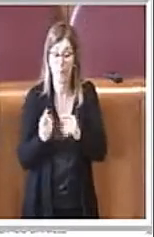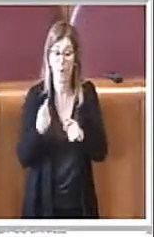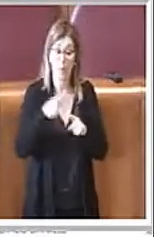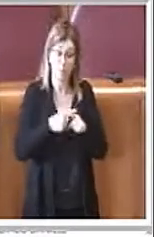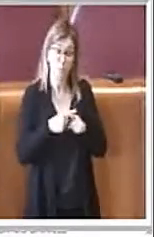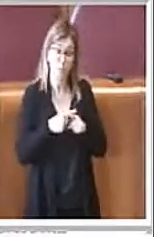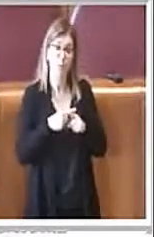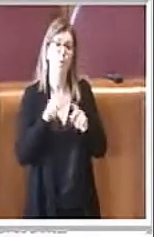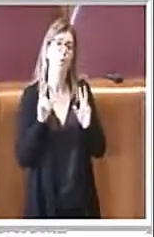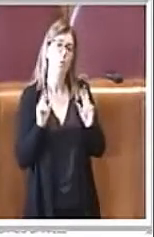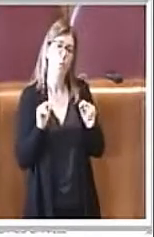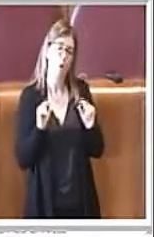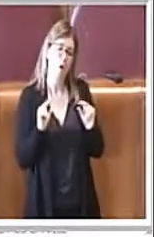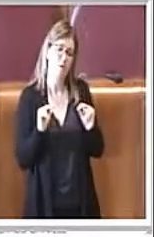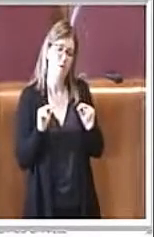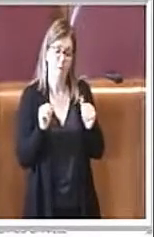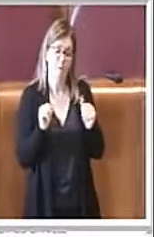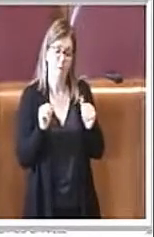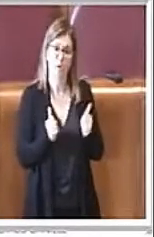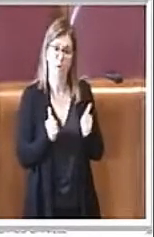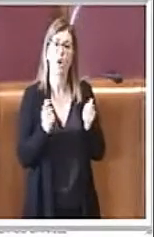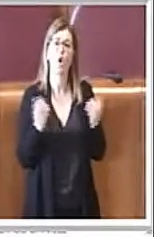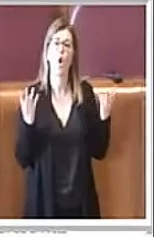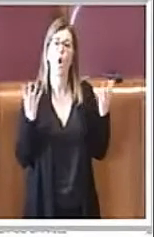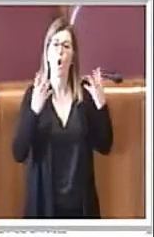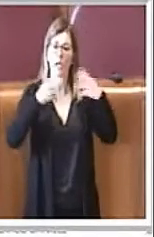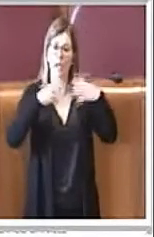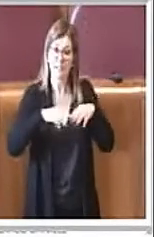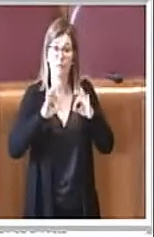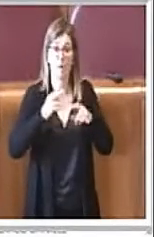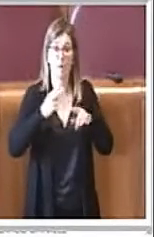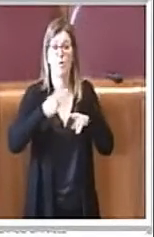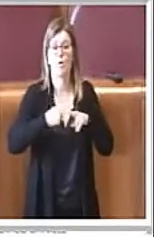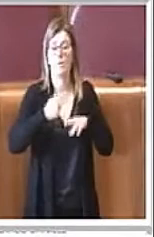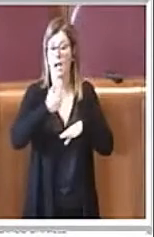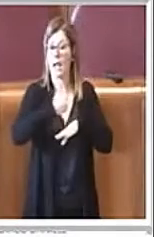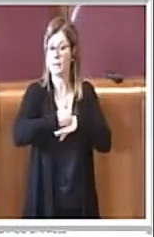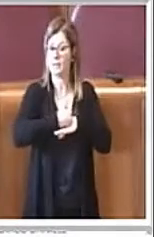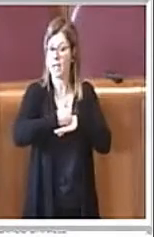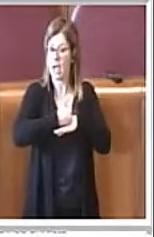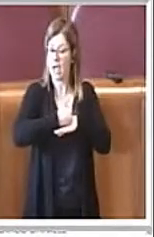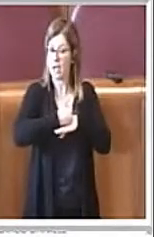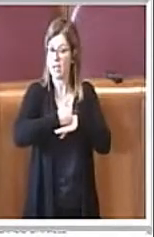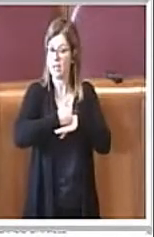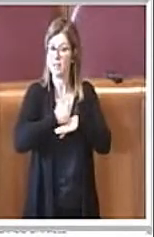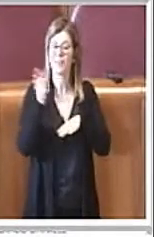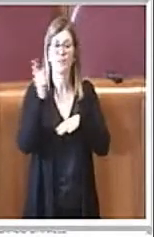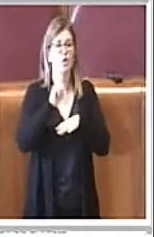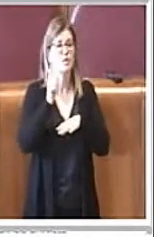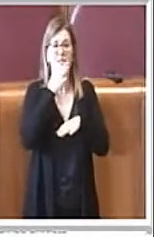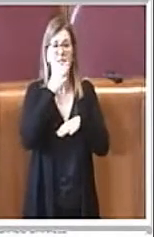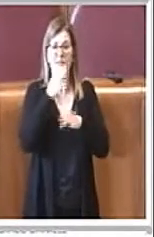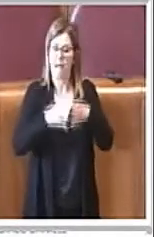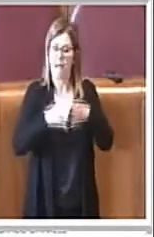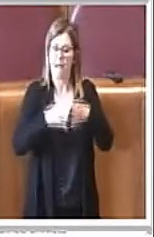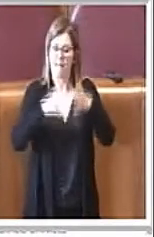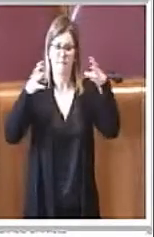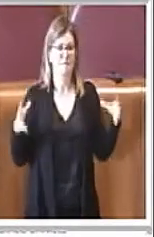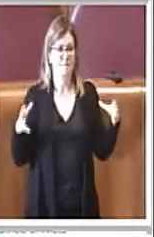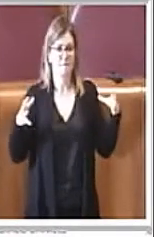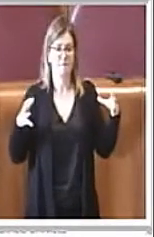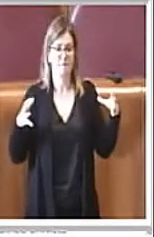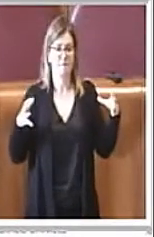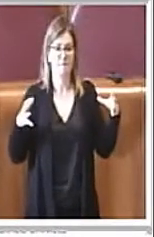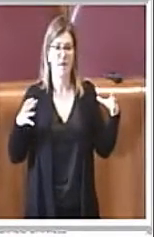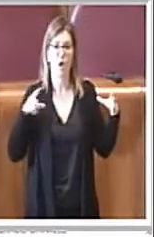al nuovo modello organizzativo di Roma Capitale, che non è più il concetto di macrostruttura